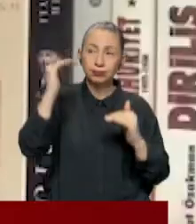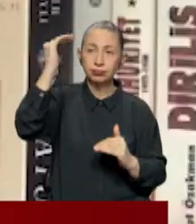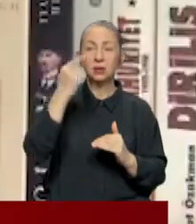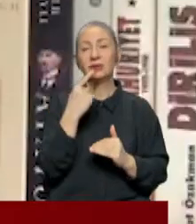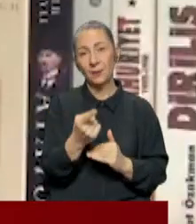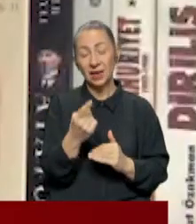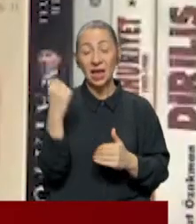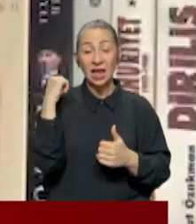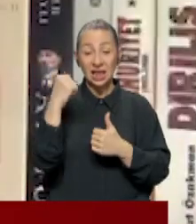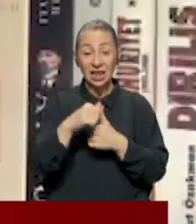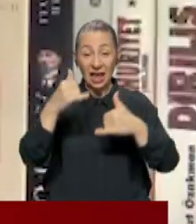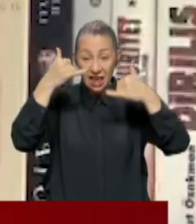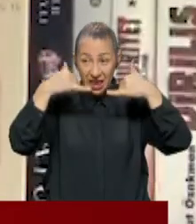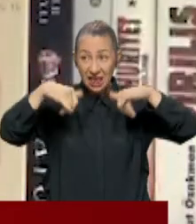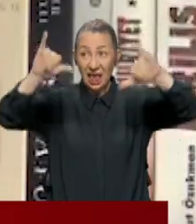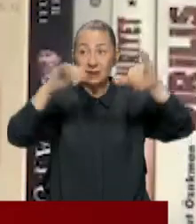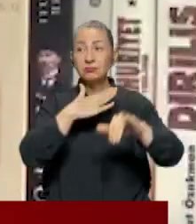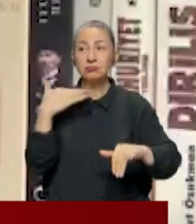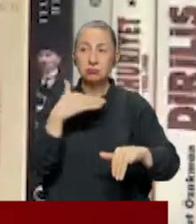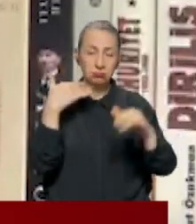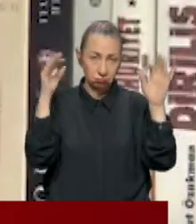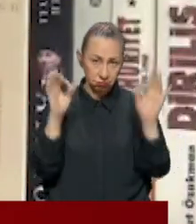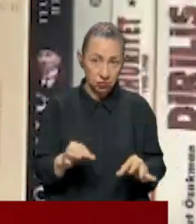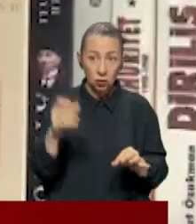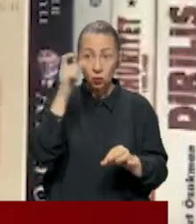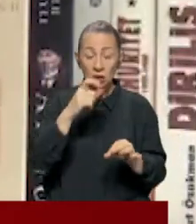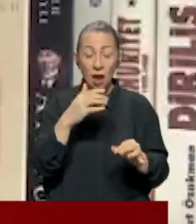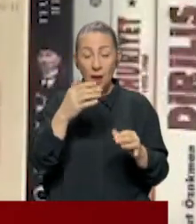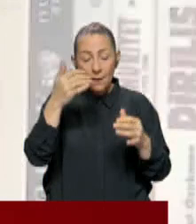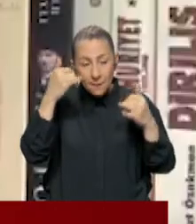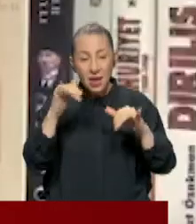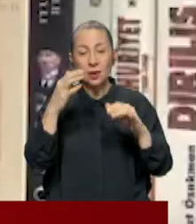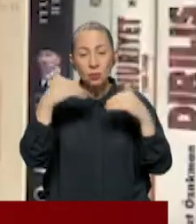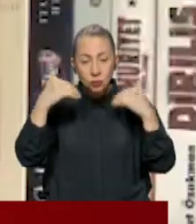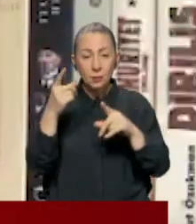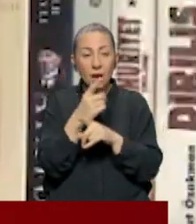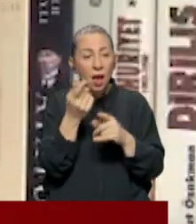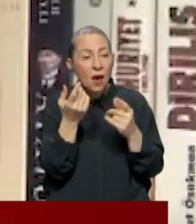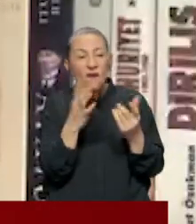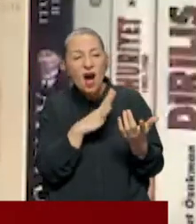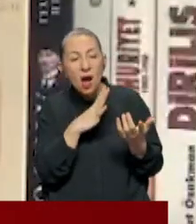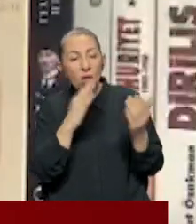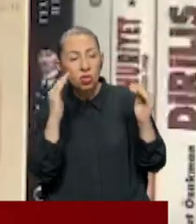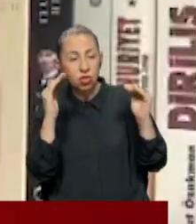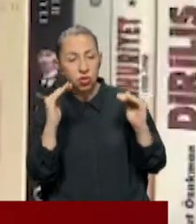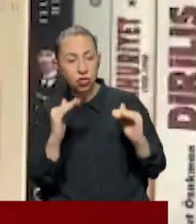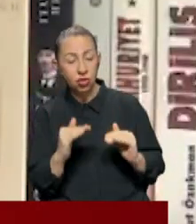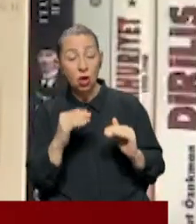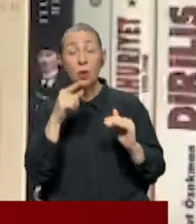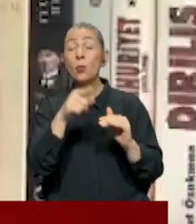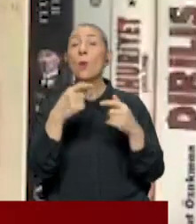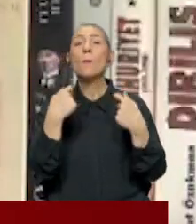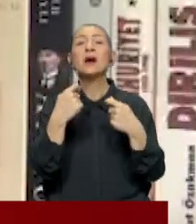demek. Yeniden inek kesimi başlar, Türkiye'nin hayvan varlığı azalır. Yapılması gereken girdi